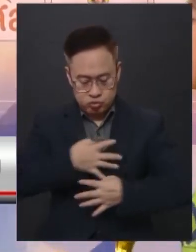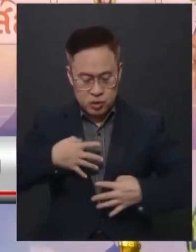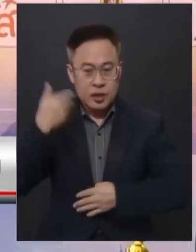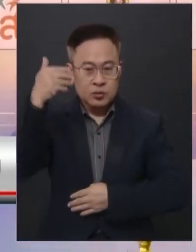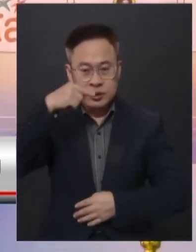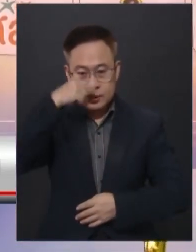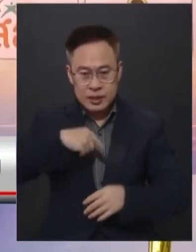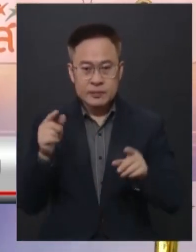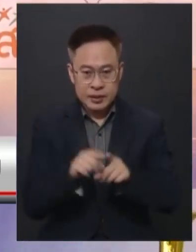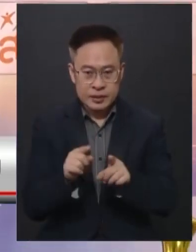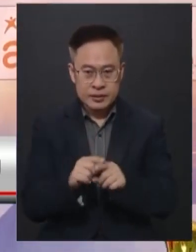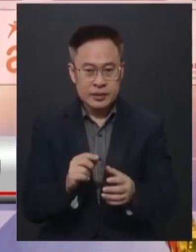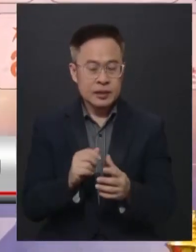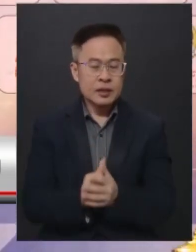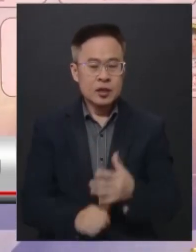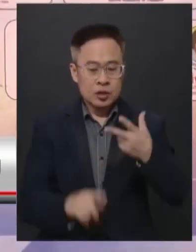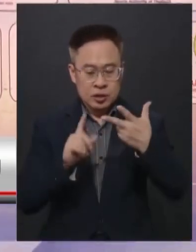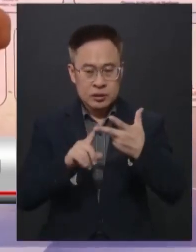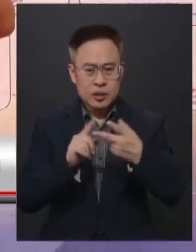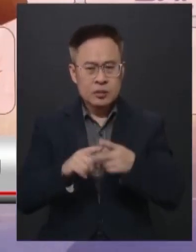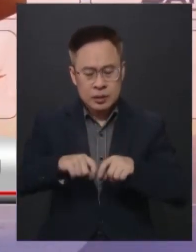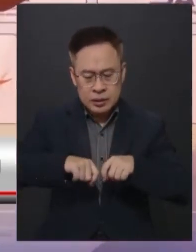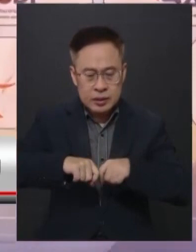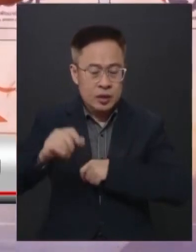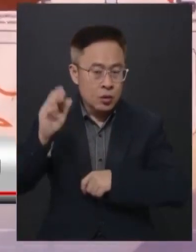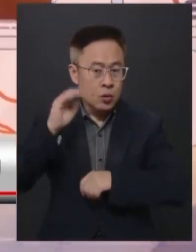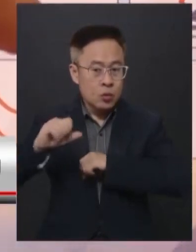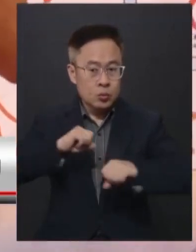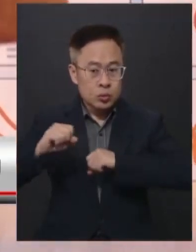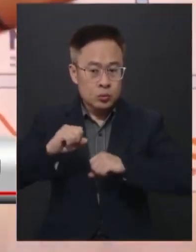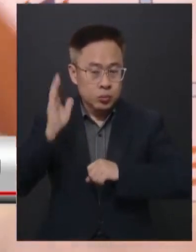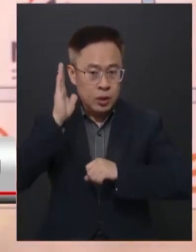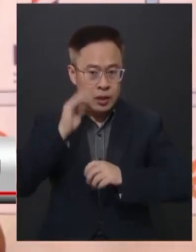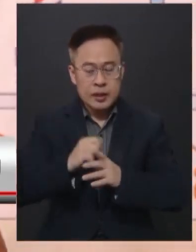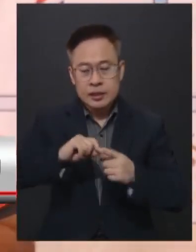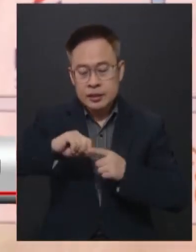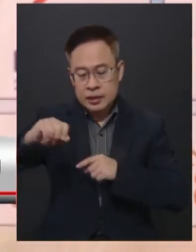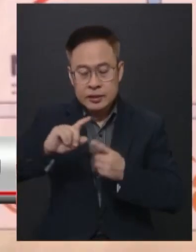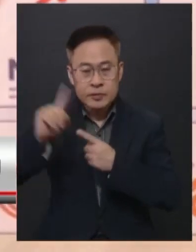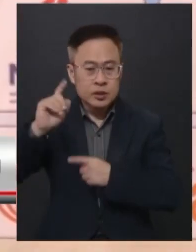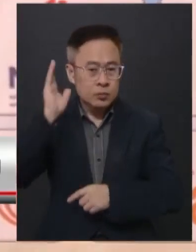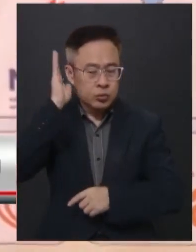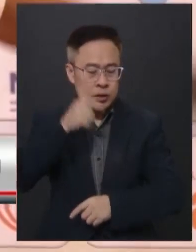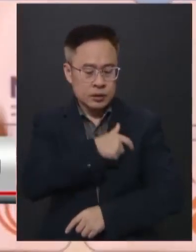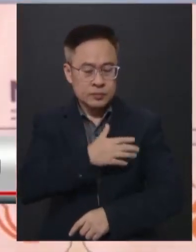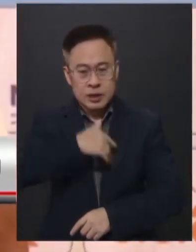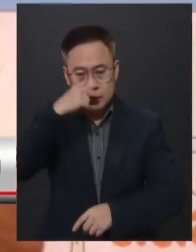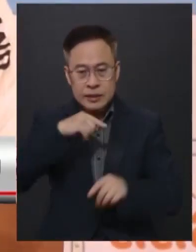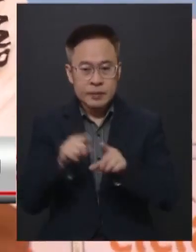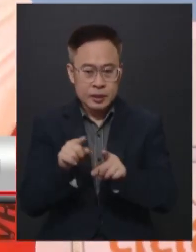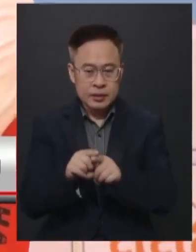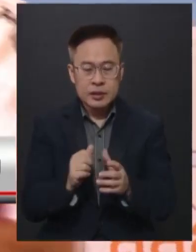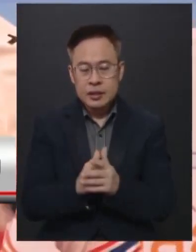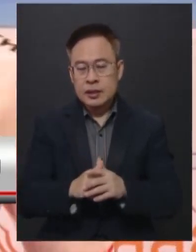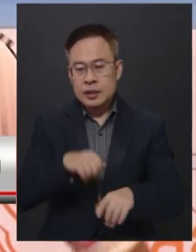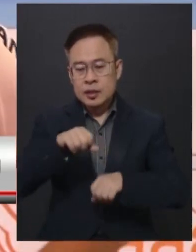17.5 กิโลเมตรค่ะอันดับ1ตกเป็นของกีรติสุขประสาทนักปั่นทีมชาติไทยจากทีม Binet Case Custom Factory จักรย